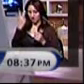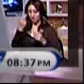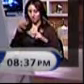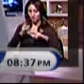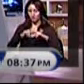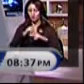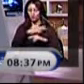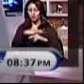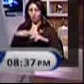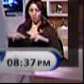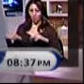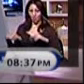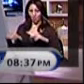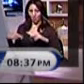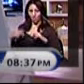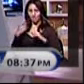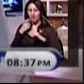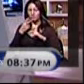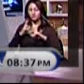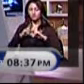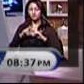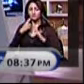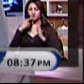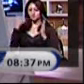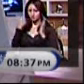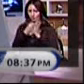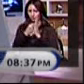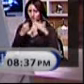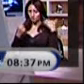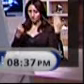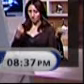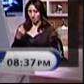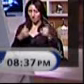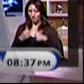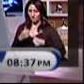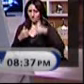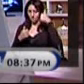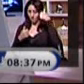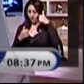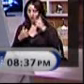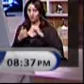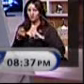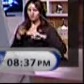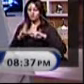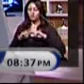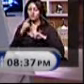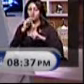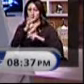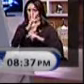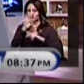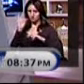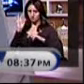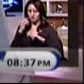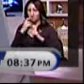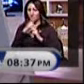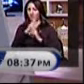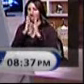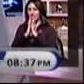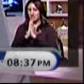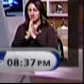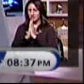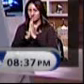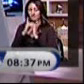المصرية، اعتذرت عن عدم قبول جايزة أيام فاروق حسني، ولكن كانوا رشحوني يعني وأنا اعتذرت.